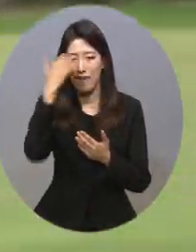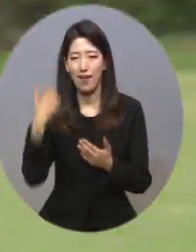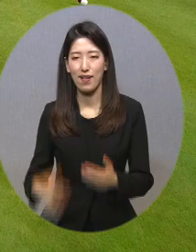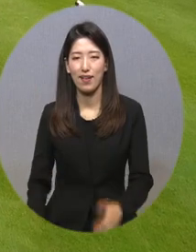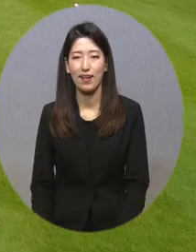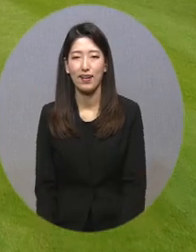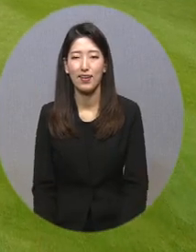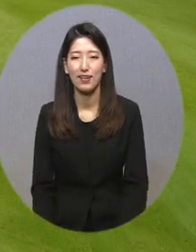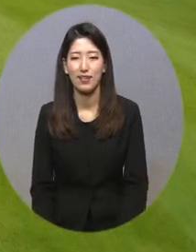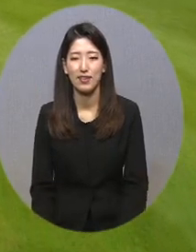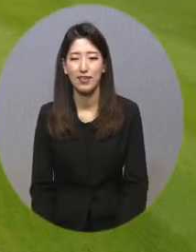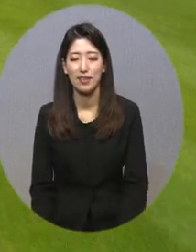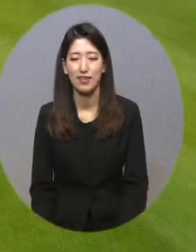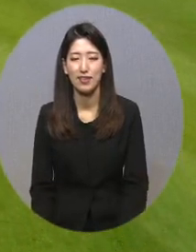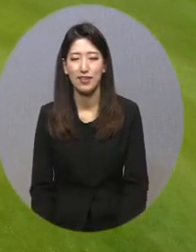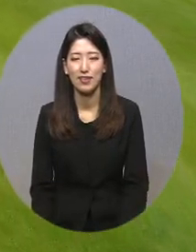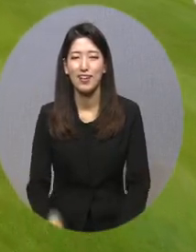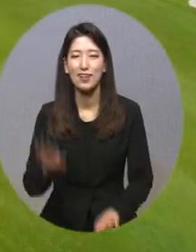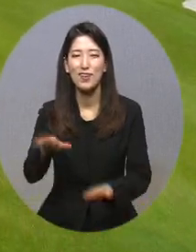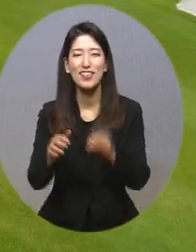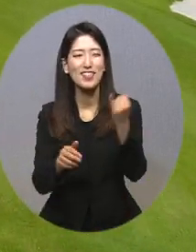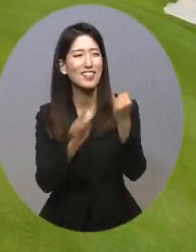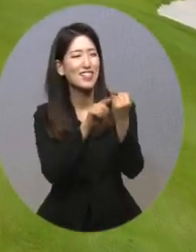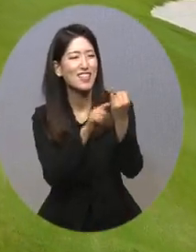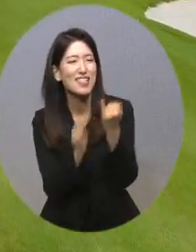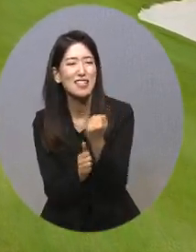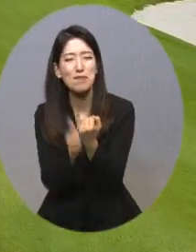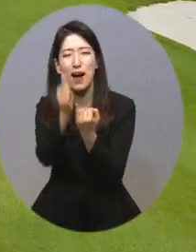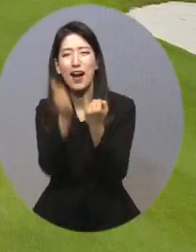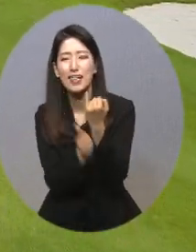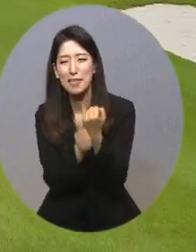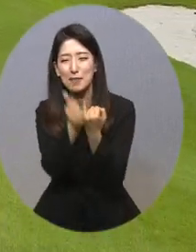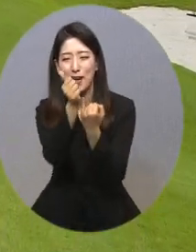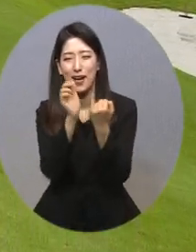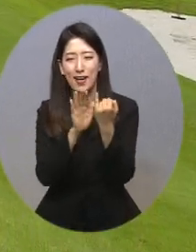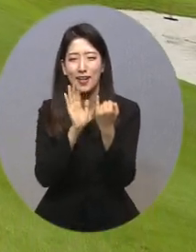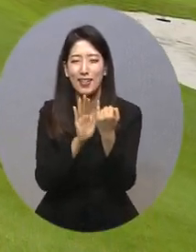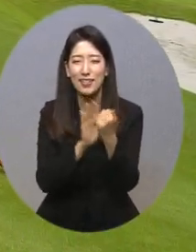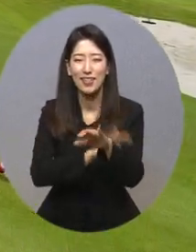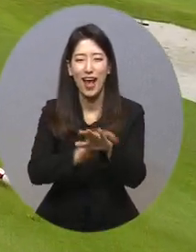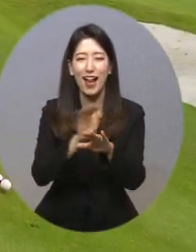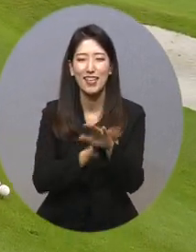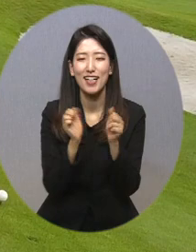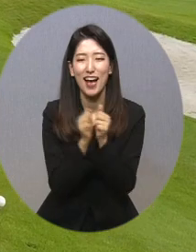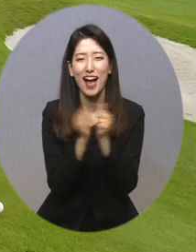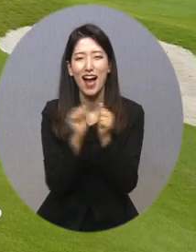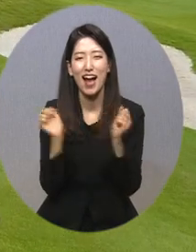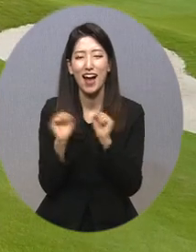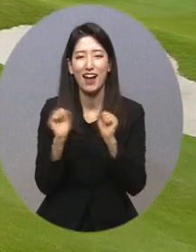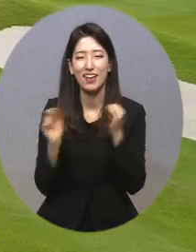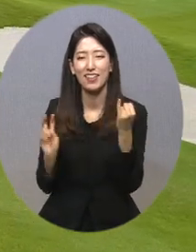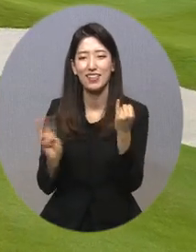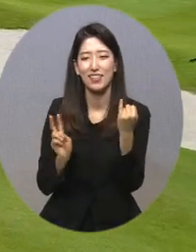은지야, 여기 걸어가자. 은지야, 완전 잘 쳤어. 은지야. 잘 쳤어. 잘 쳤어.